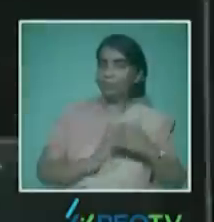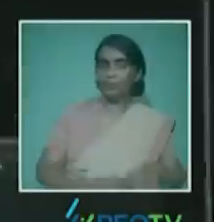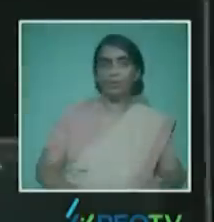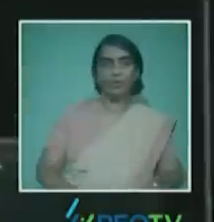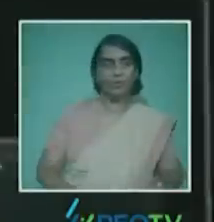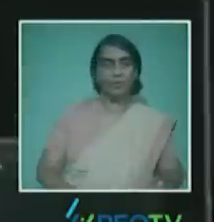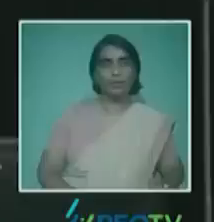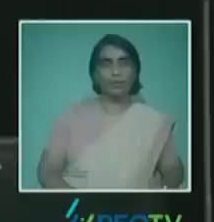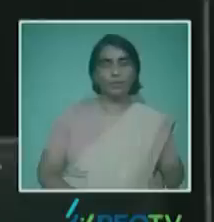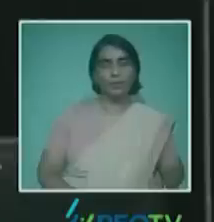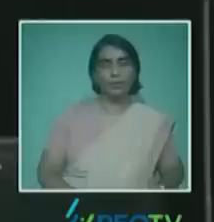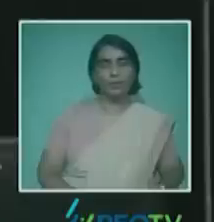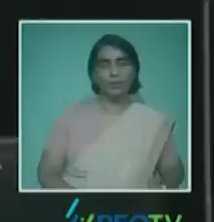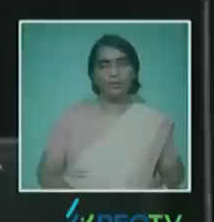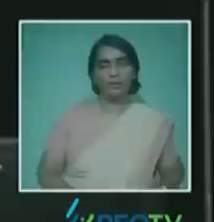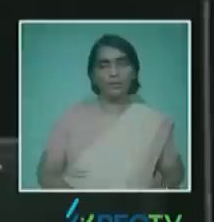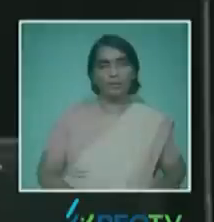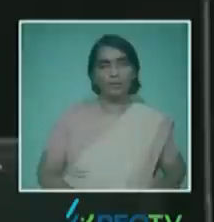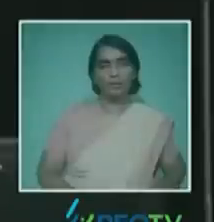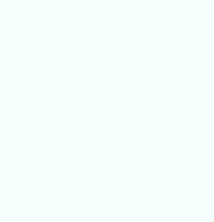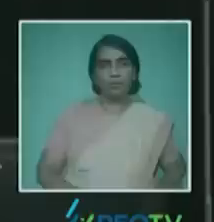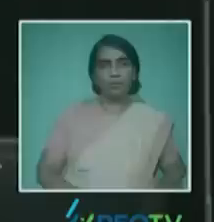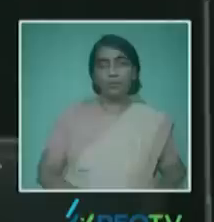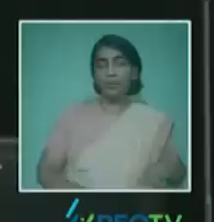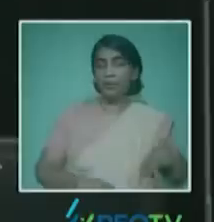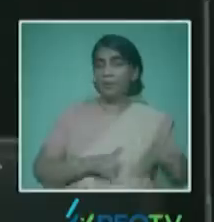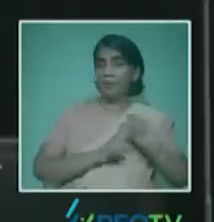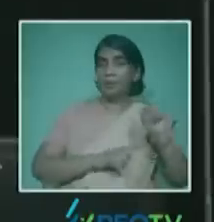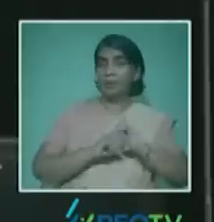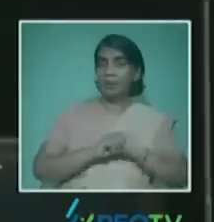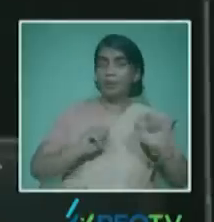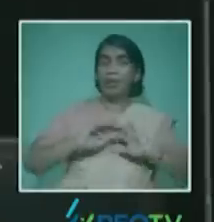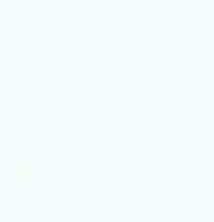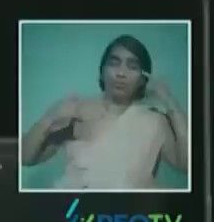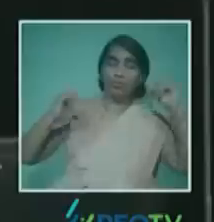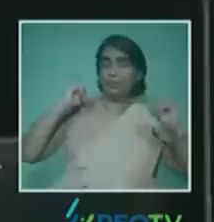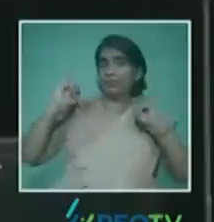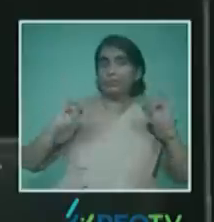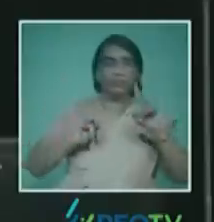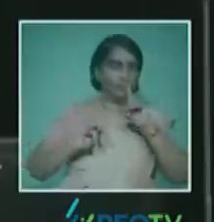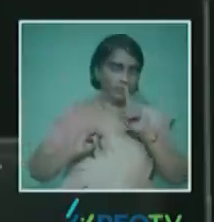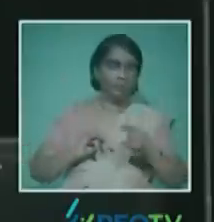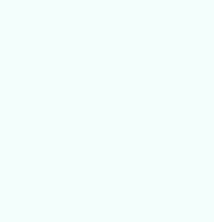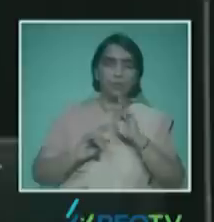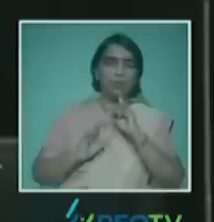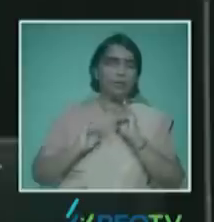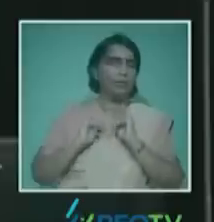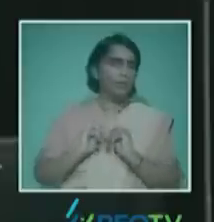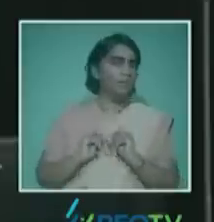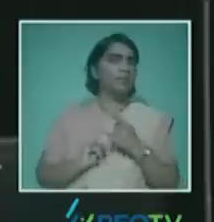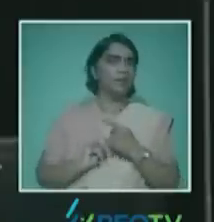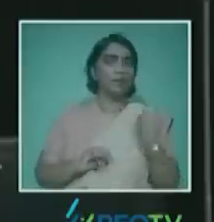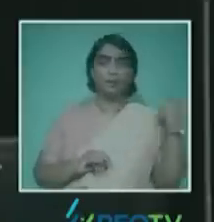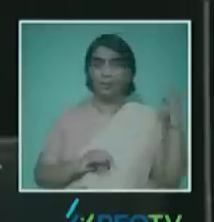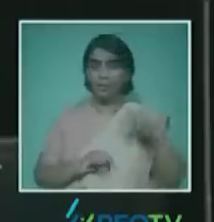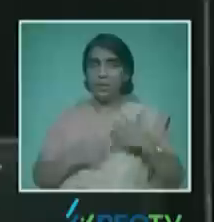මේ ස්වභාවයේ නැති රාජ්‍ය නිලධාරීන්ට සහ පිටස්තර අයට විරුද්ධව ලොකු චෝදනා ඉදිරිපත් කරනවා. මම හිතන්නේ එක පැත්තකින් අසාධාරණයක් ඒ අයට මෙතෙන්ට